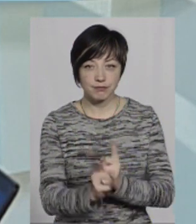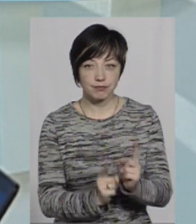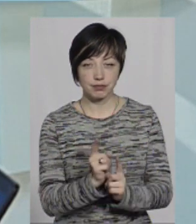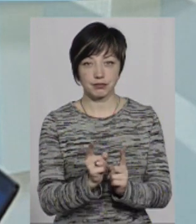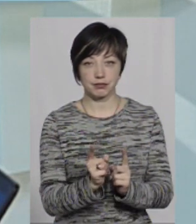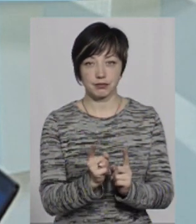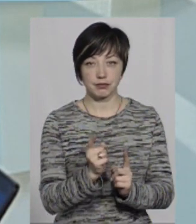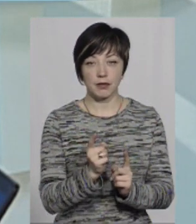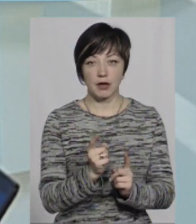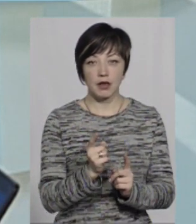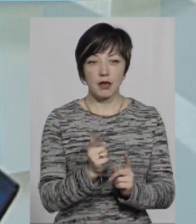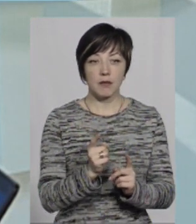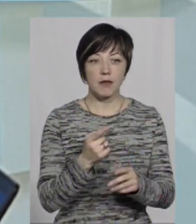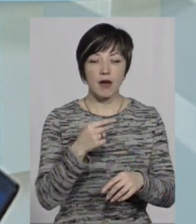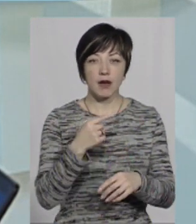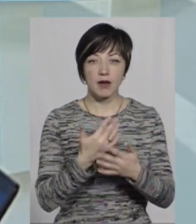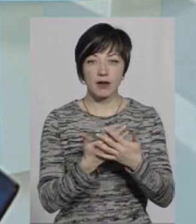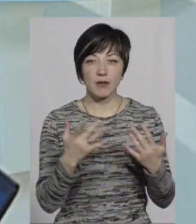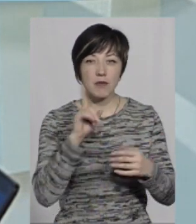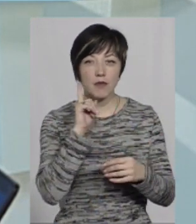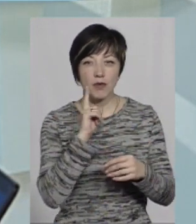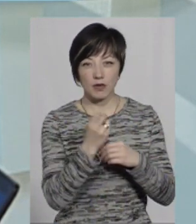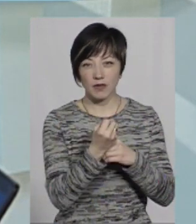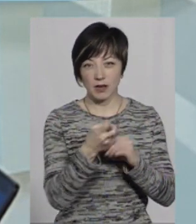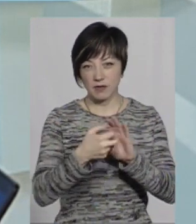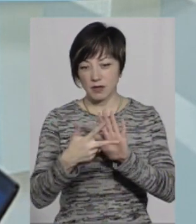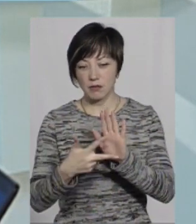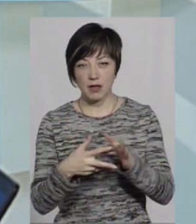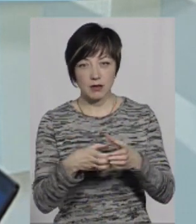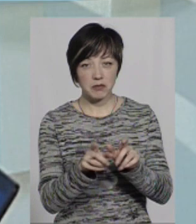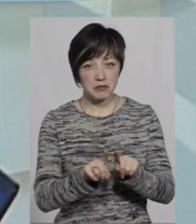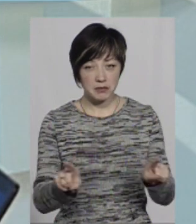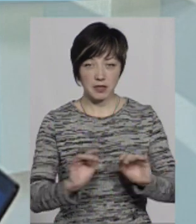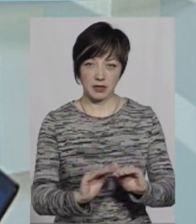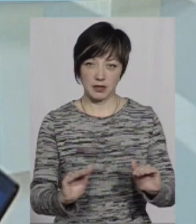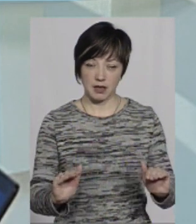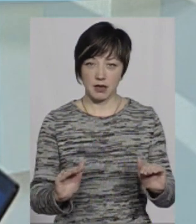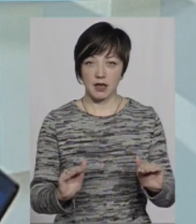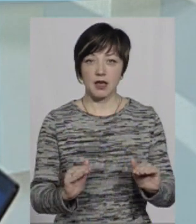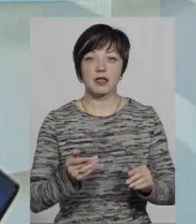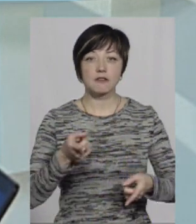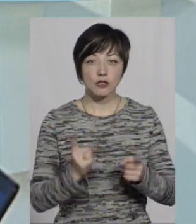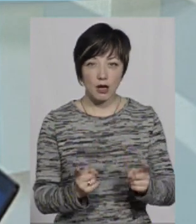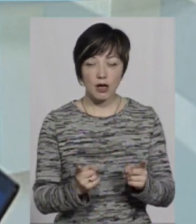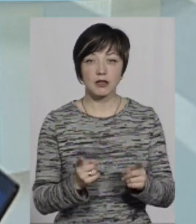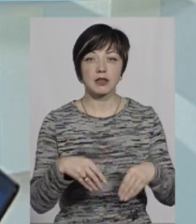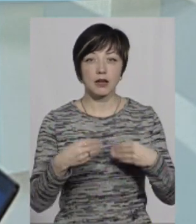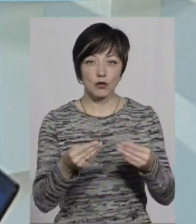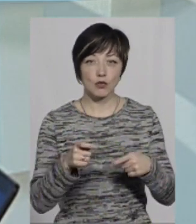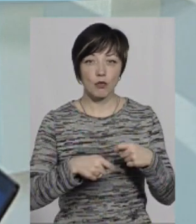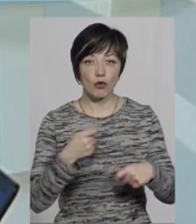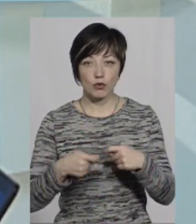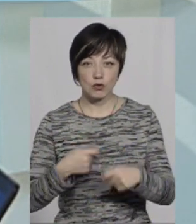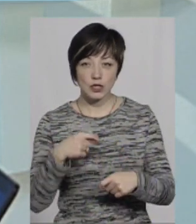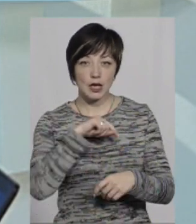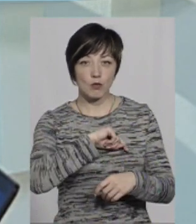перелаштування, імунологічне перелаштування. Це особлива категорія дітей, які, звичайно, дають якісь